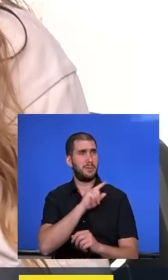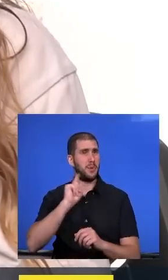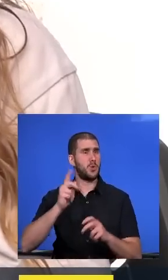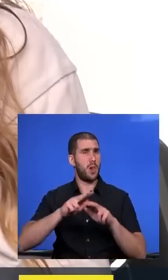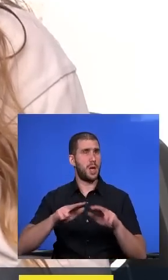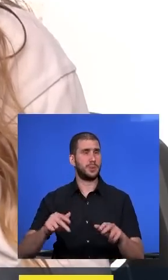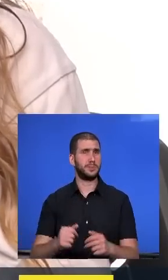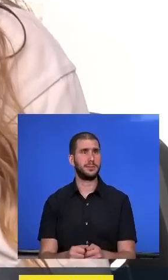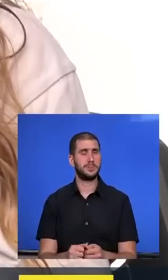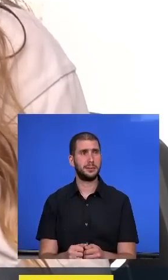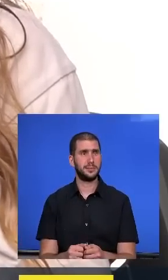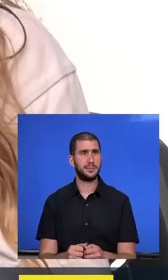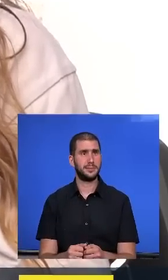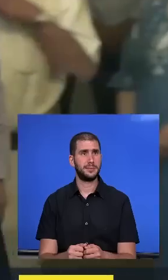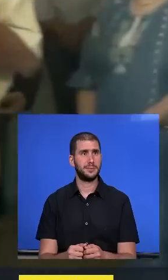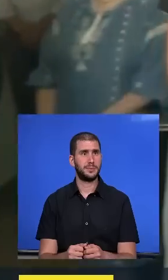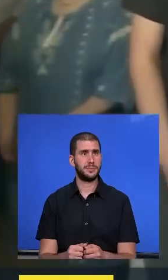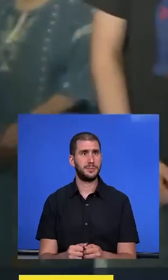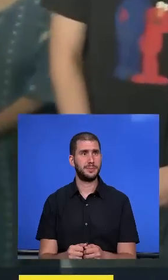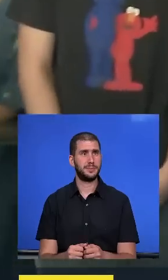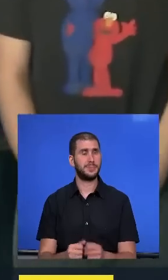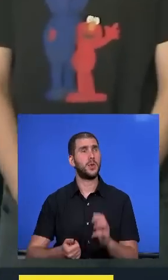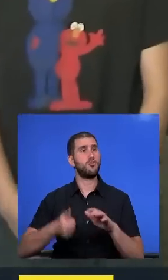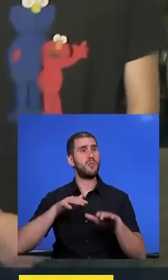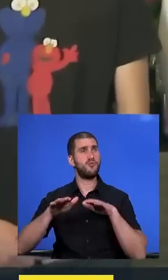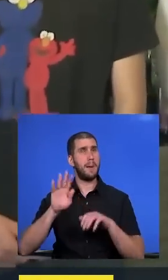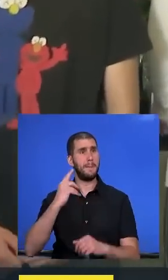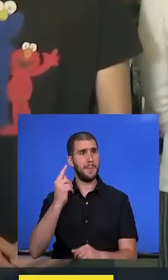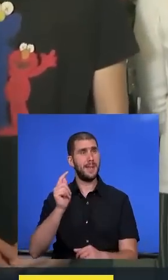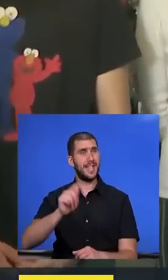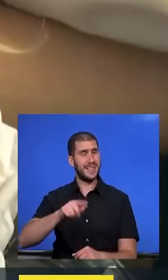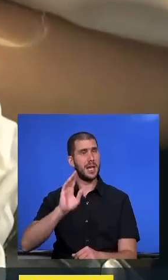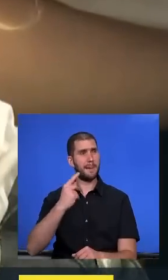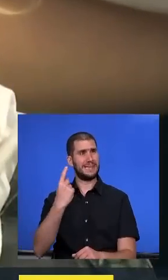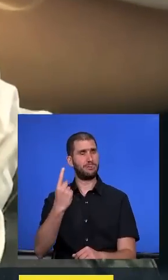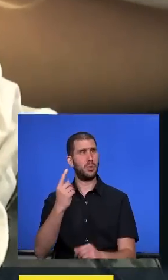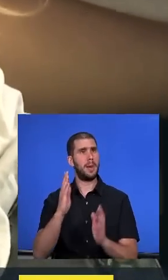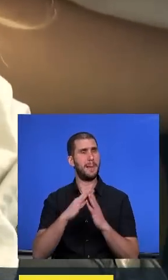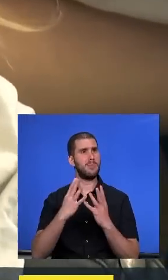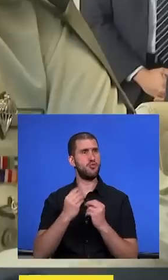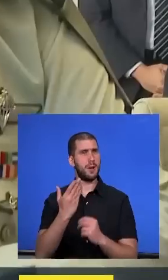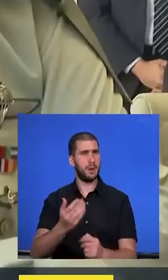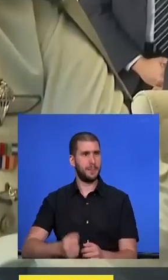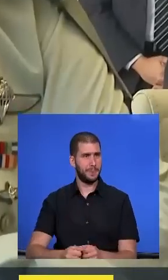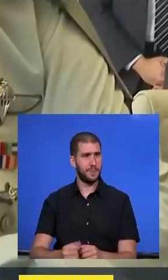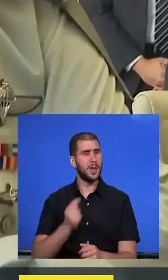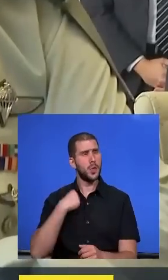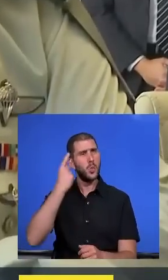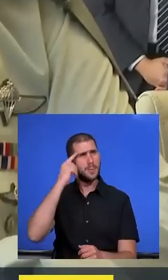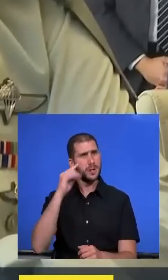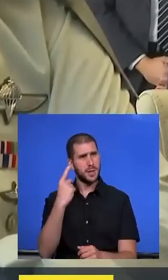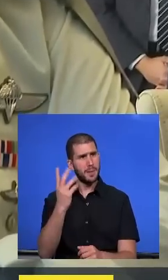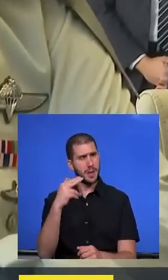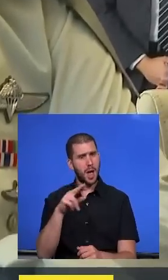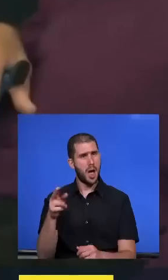Palestinians all around the country. ראש הממשלה נתניהו הגיע גם הוא היום לבית המשפחה. אנחנו יודעים שגם